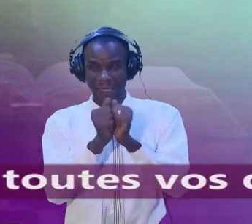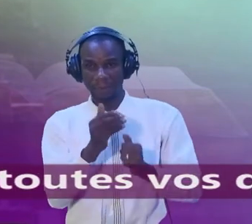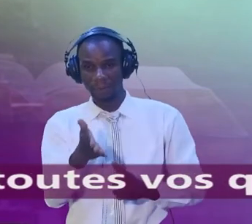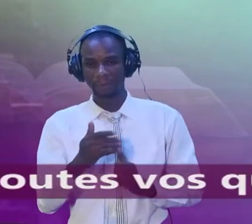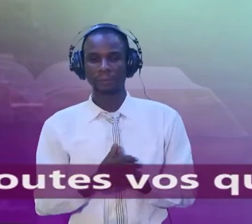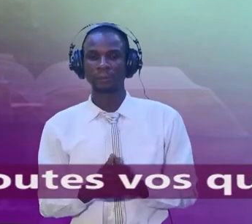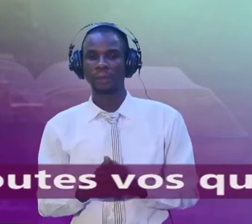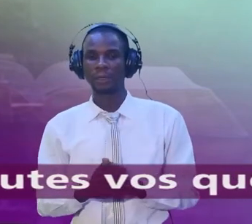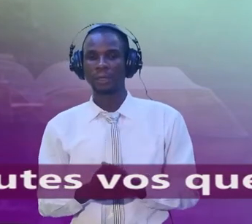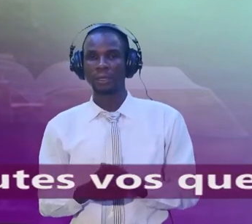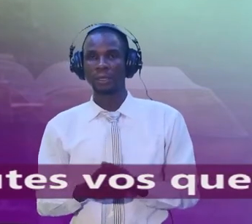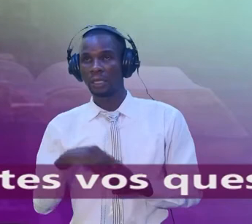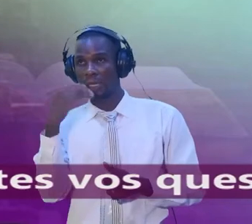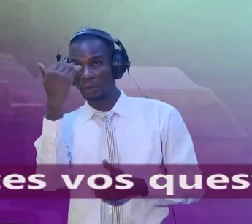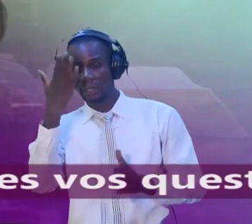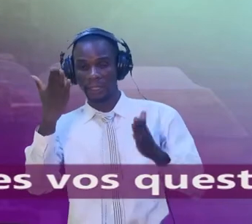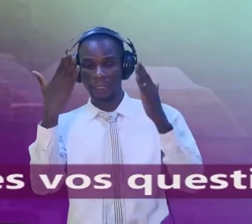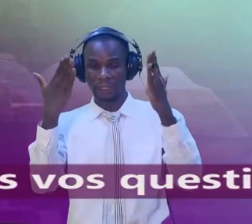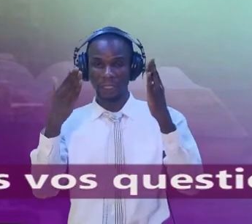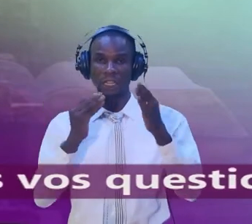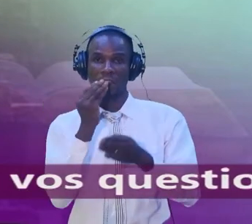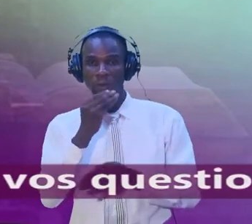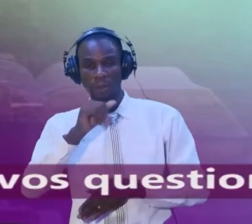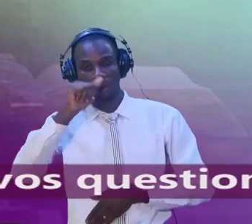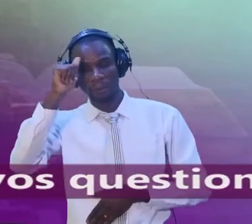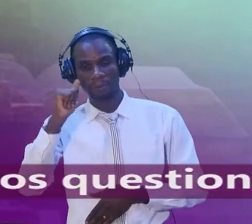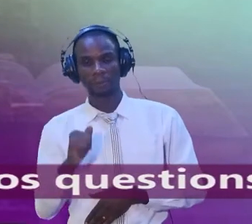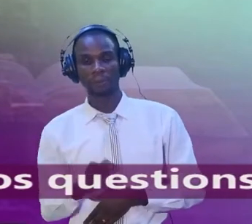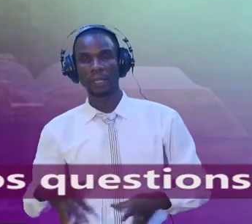Biblia ni wazi sana kuhusu swala hilo.